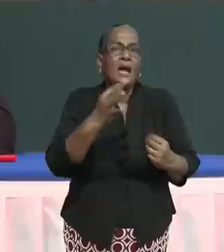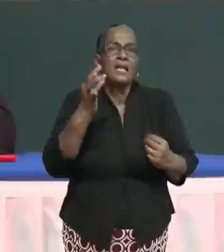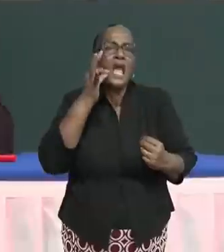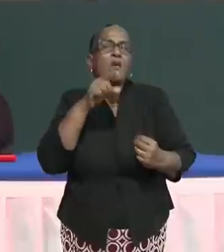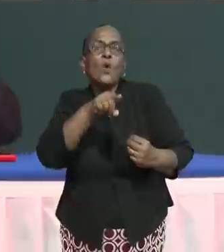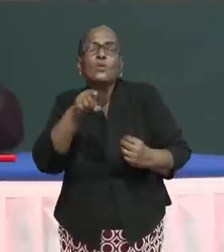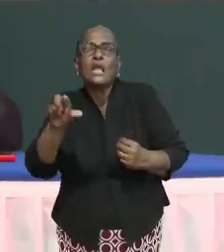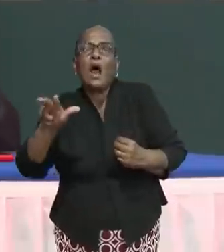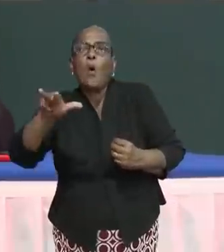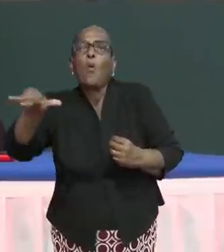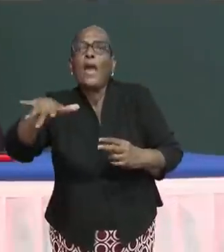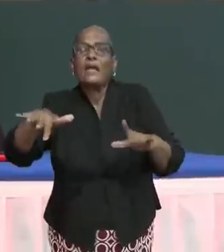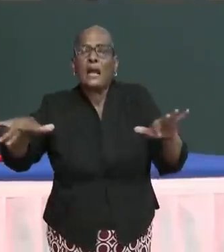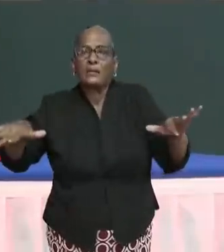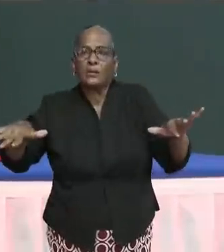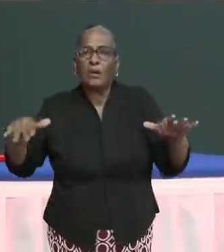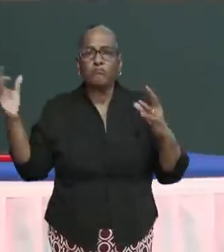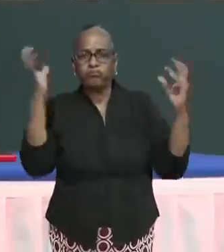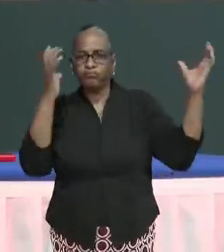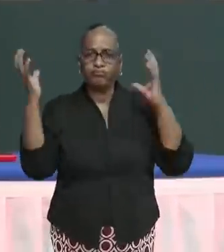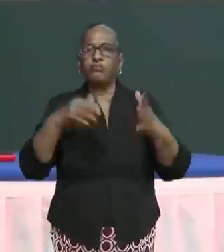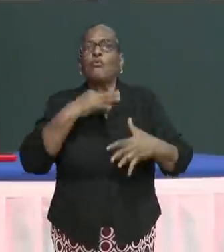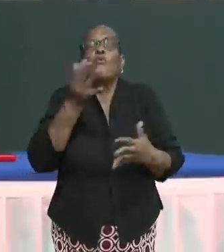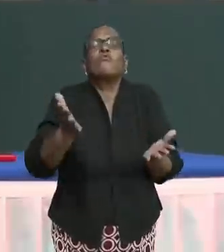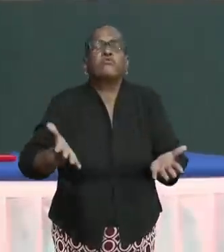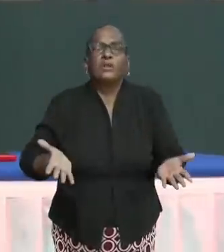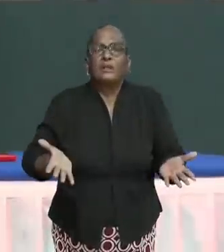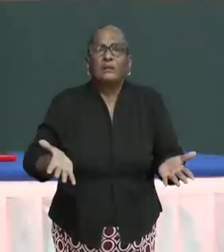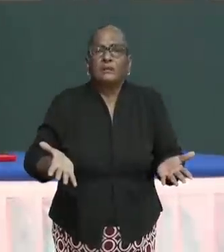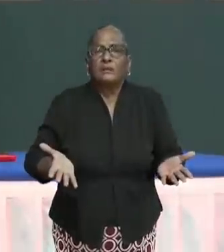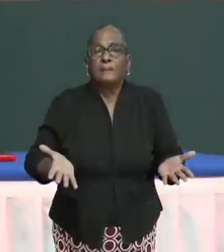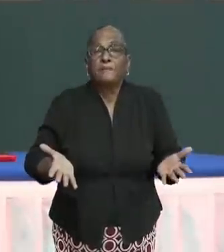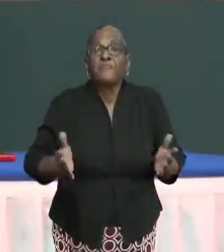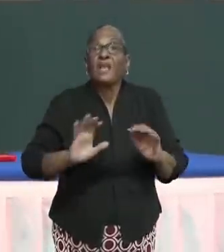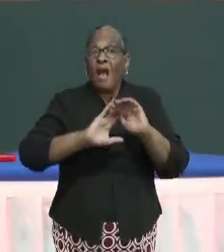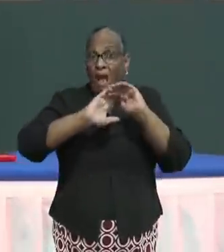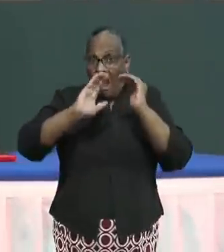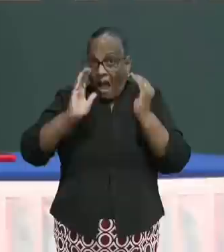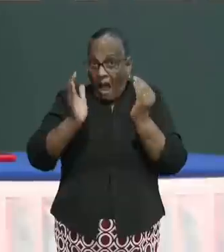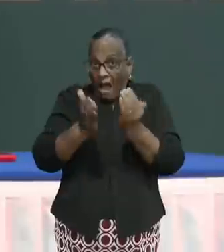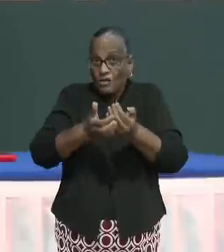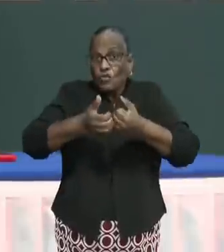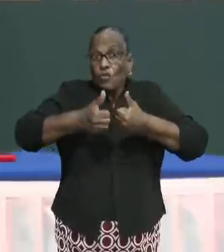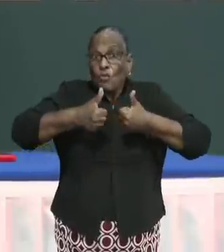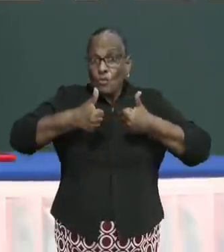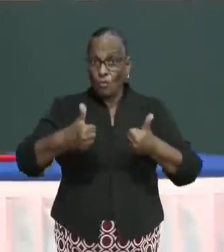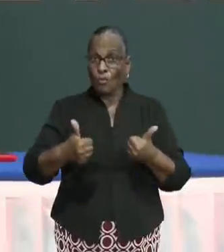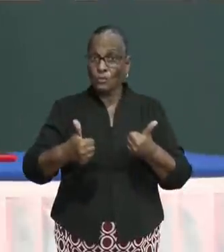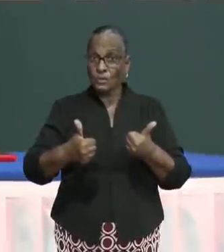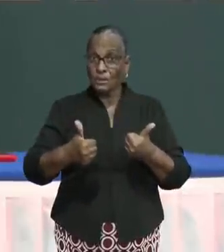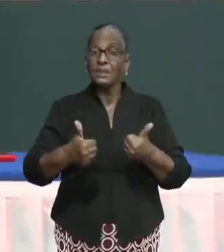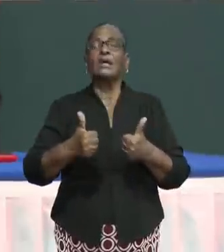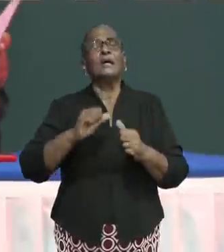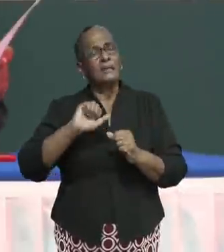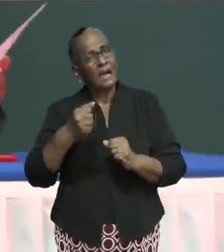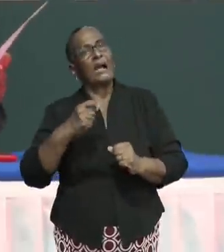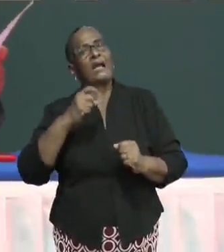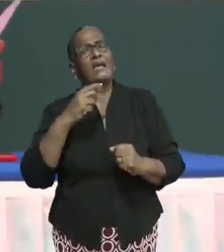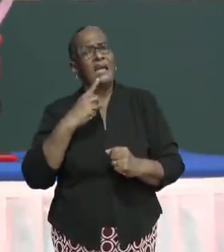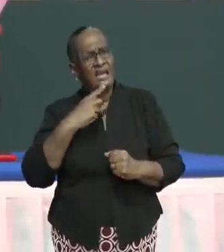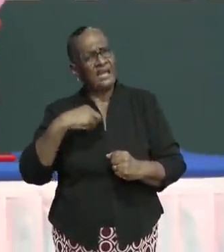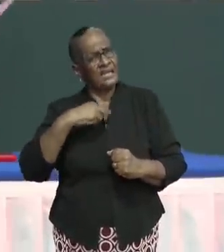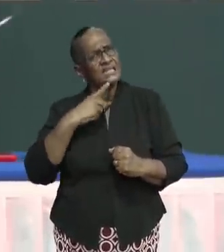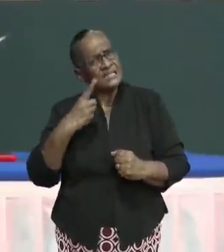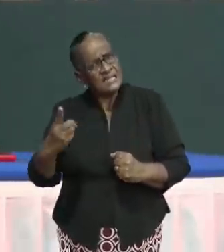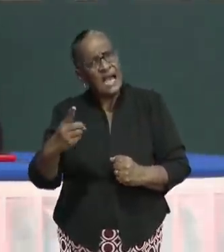dat in een go bruja om dat if ala san ik ba wou geel to een principe moet te pakket.